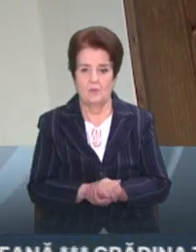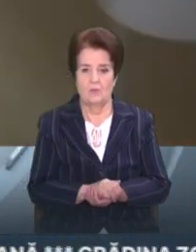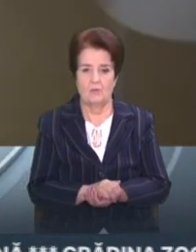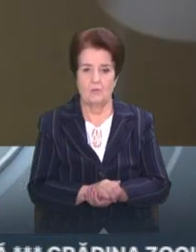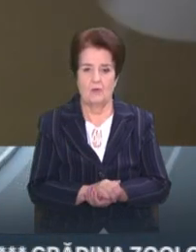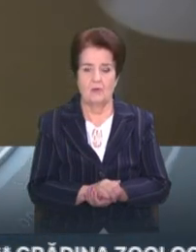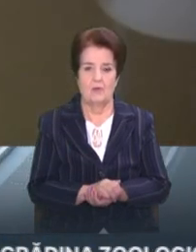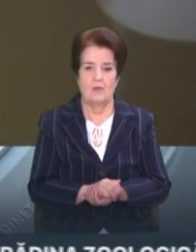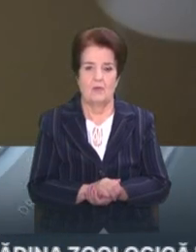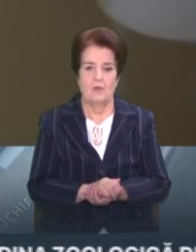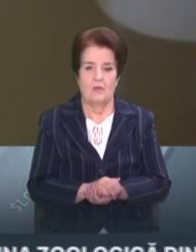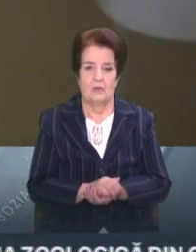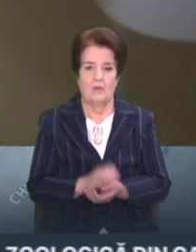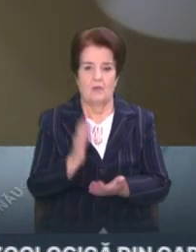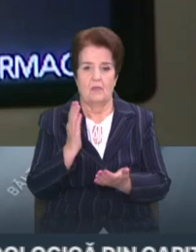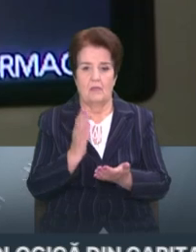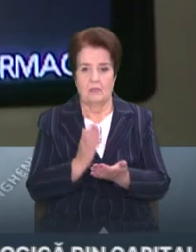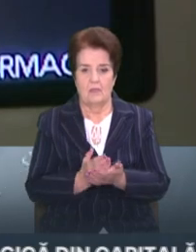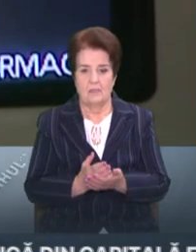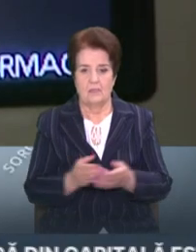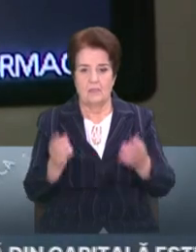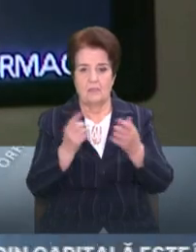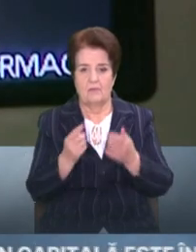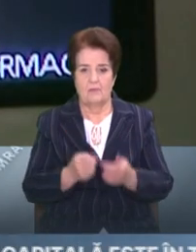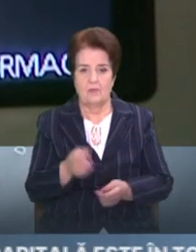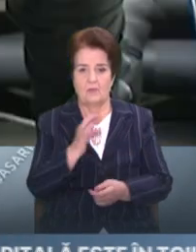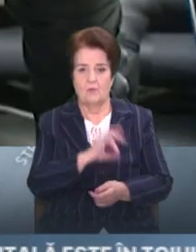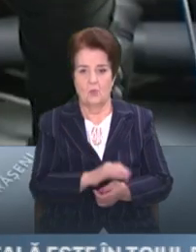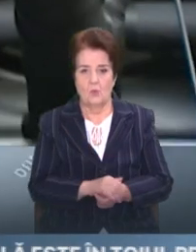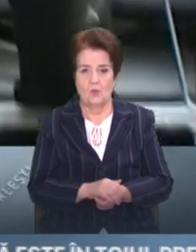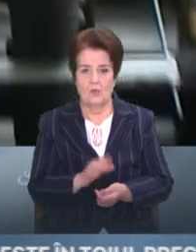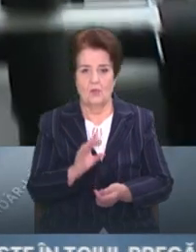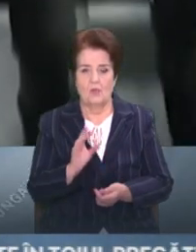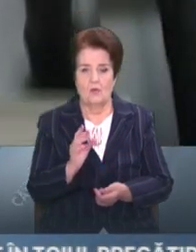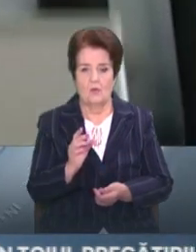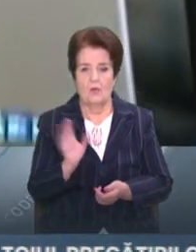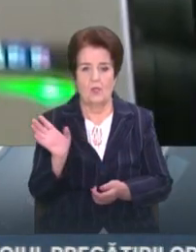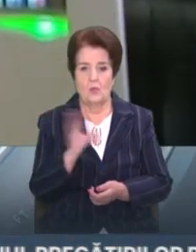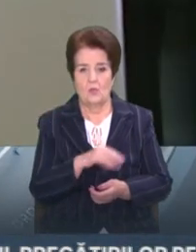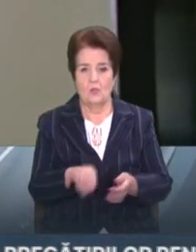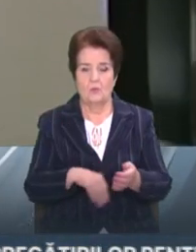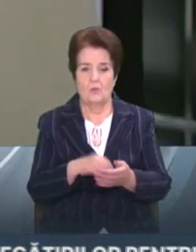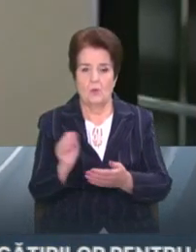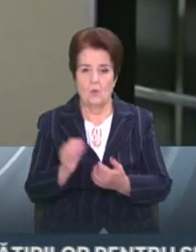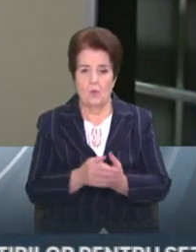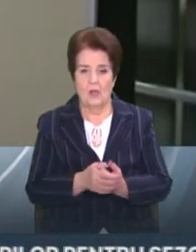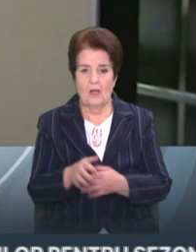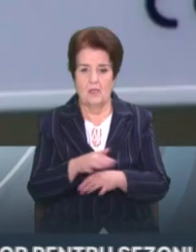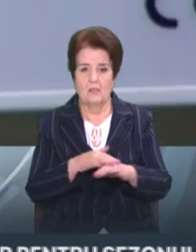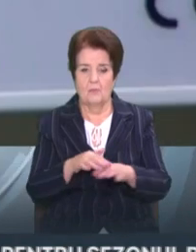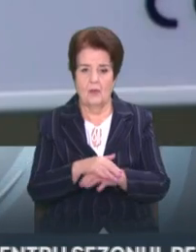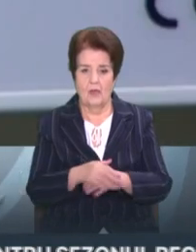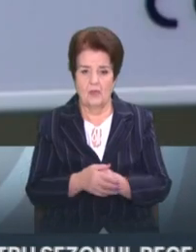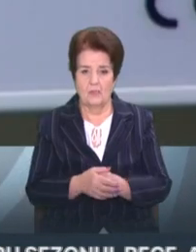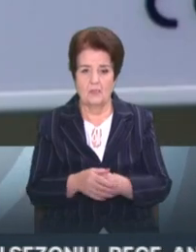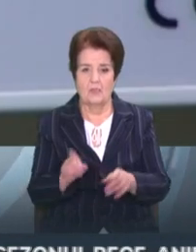pentru autorități, reprezintă identificarea volumelor de gaze naturale suplimentare, practic procurarea de pe piața spot la